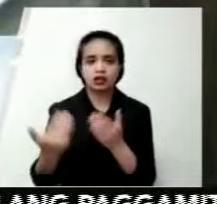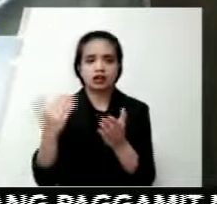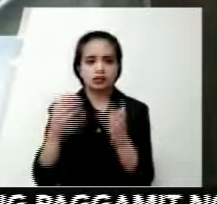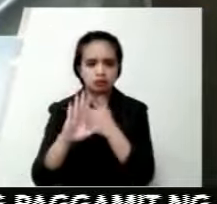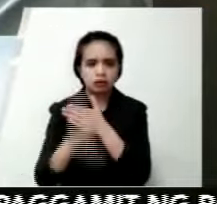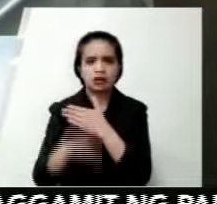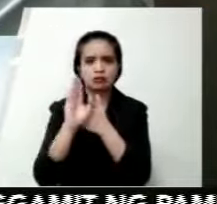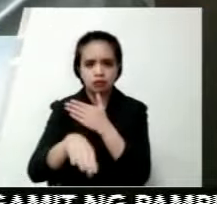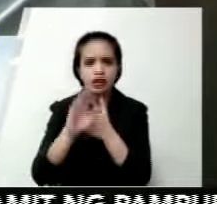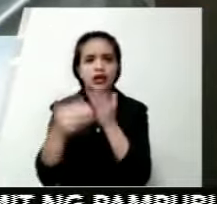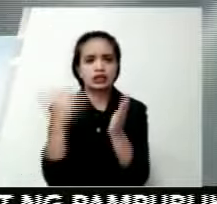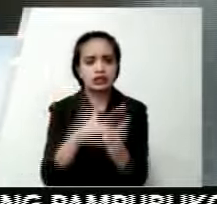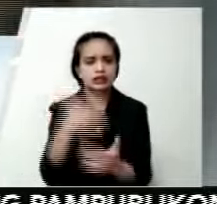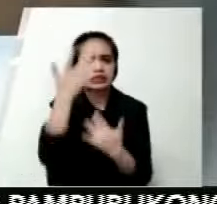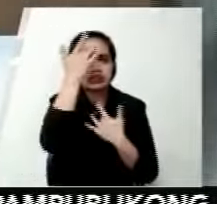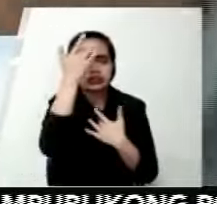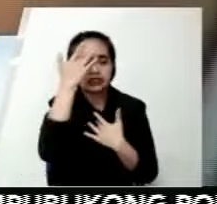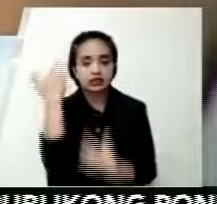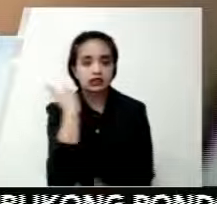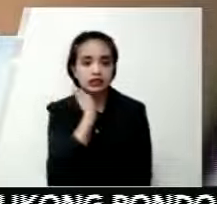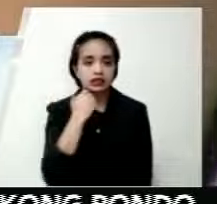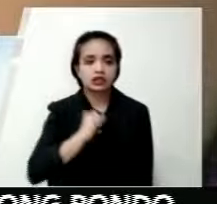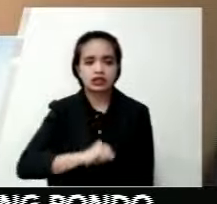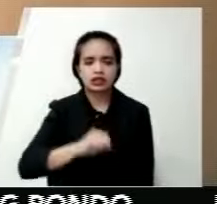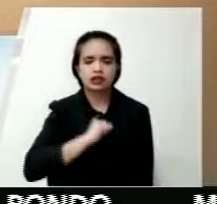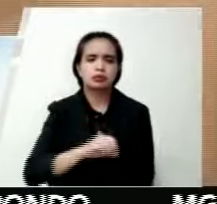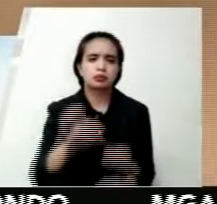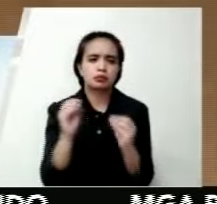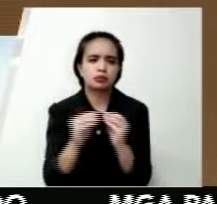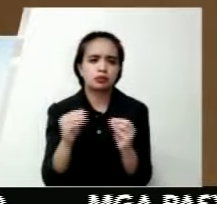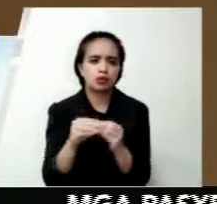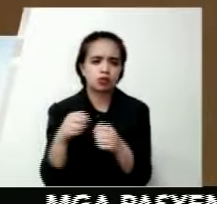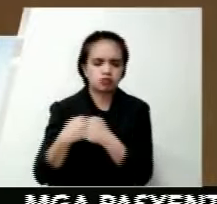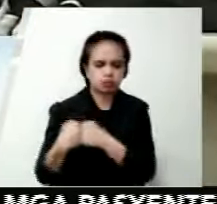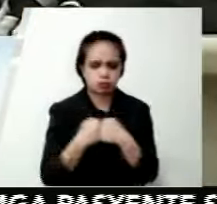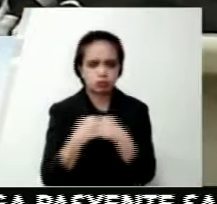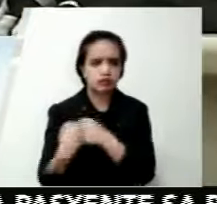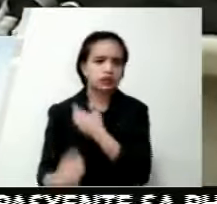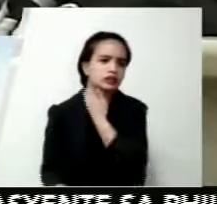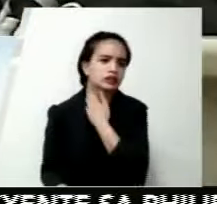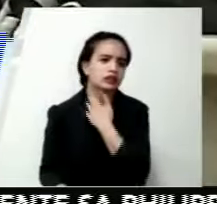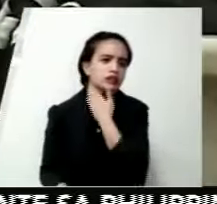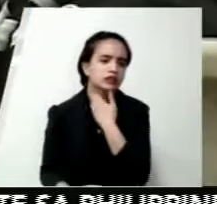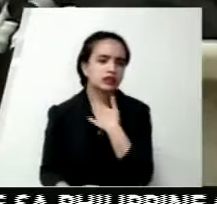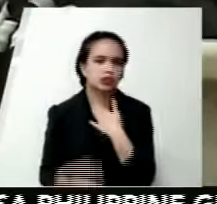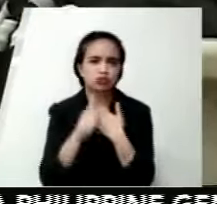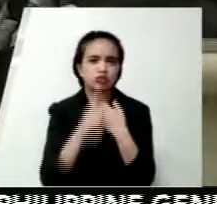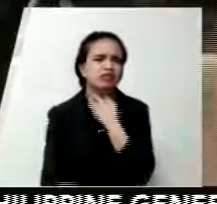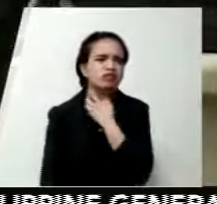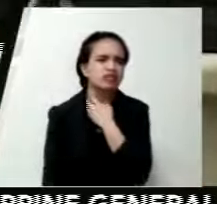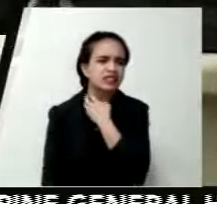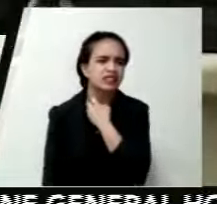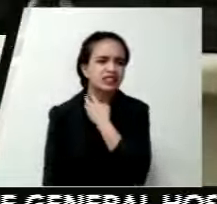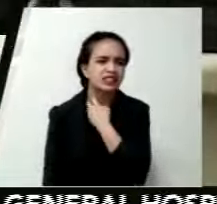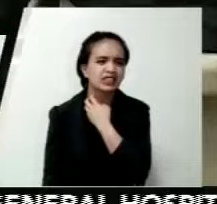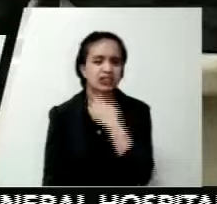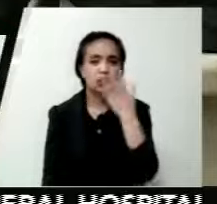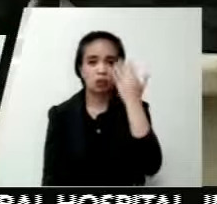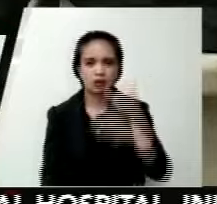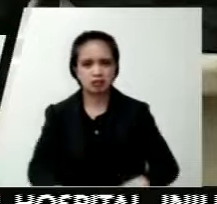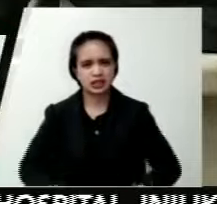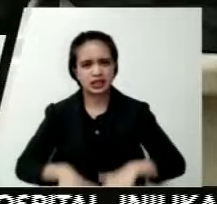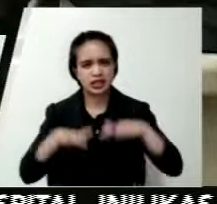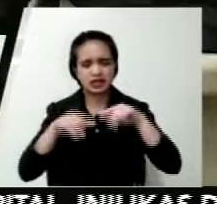trangkaso nang lalo pang pinahirapan ang bukol niya sa liig. Sobrang ati. Dahil sa baha, hindi ko pa po